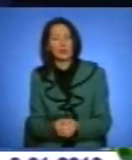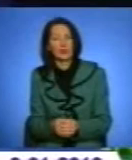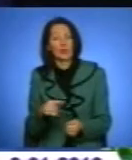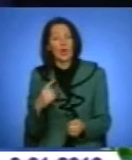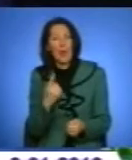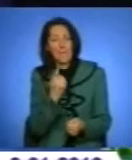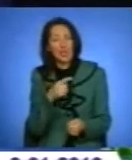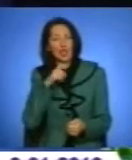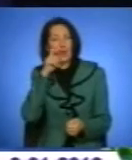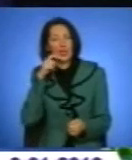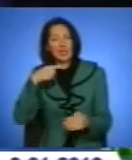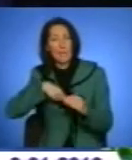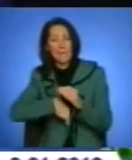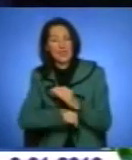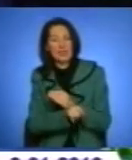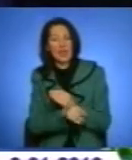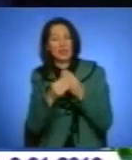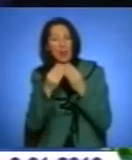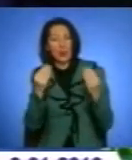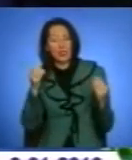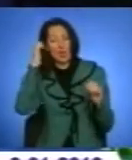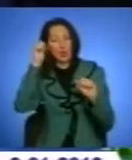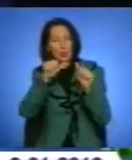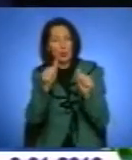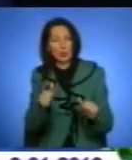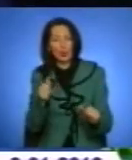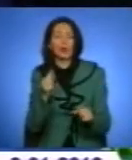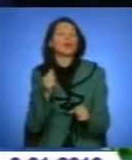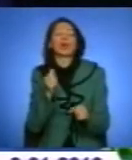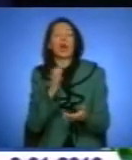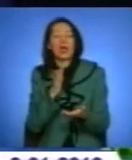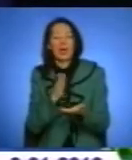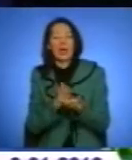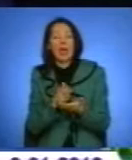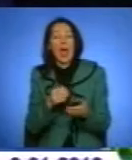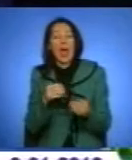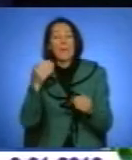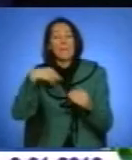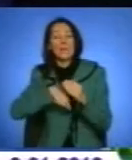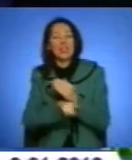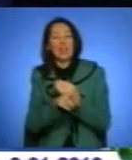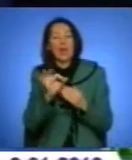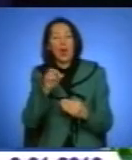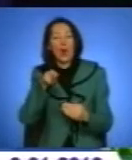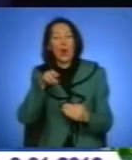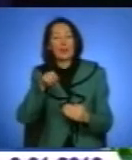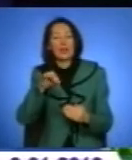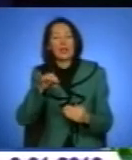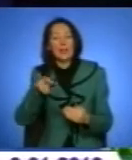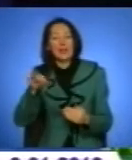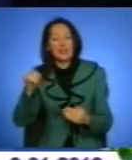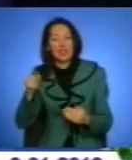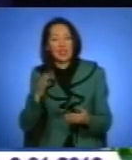Перший в Україні підземний музей скульптур діє у печері Оптимістичній. Її декорували арт-об'єктами. Оптимістична